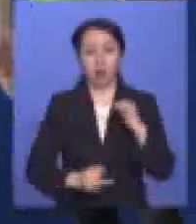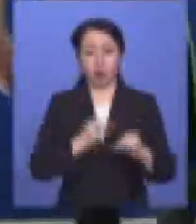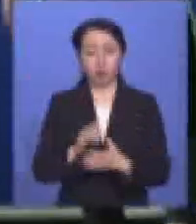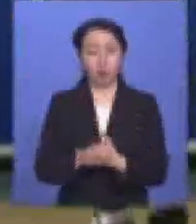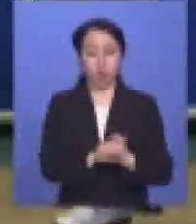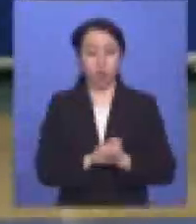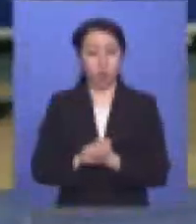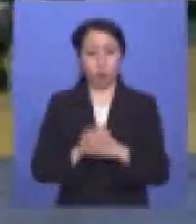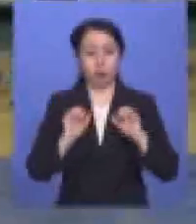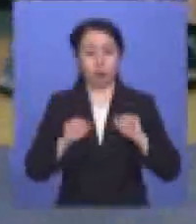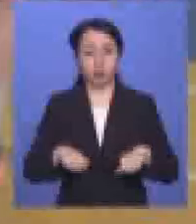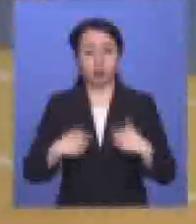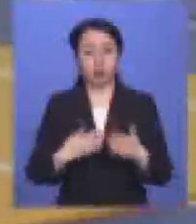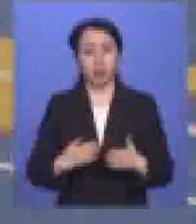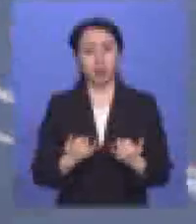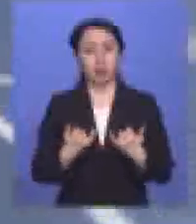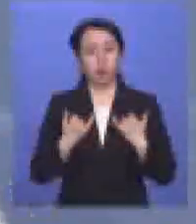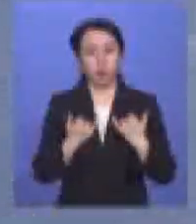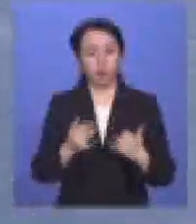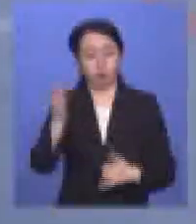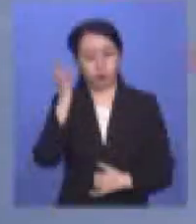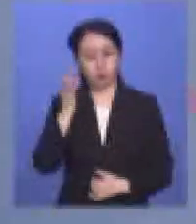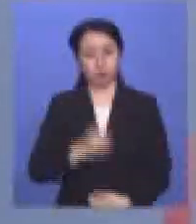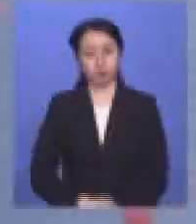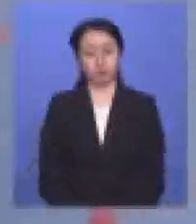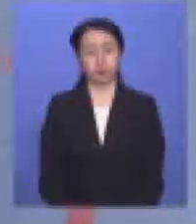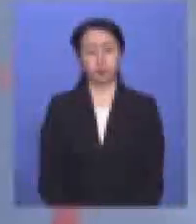дружба, а также возможность отдать дань памяти и уважения. Илья Кудряков, служба новостей.